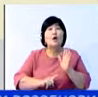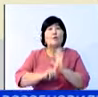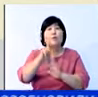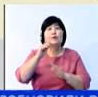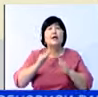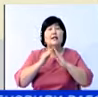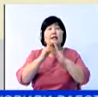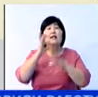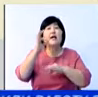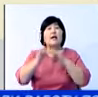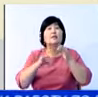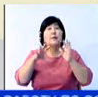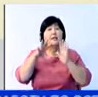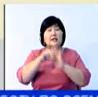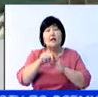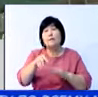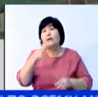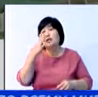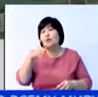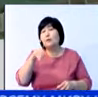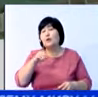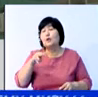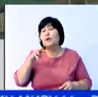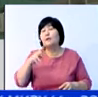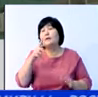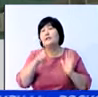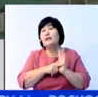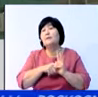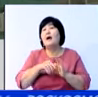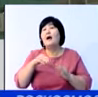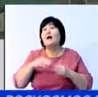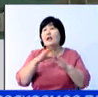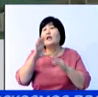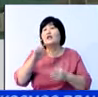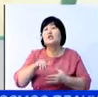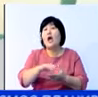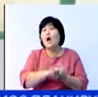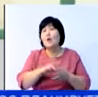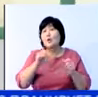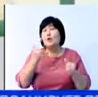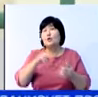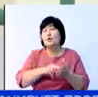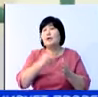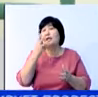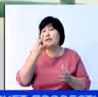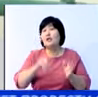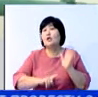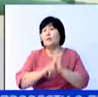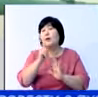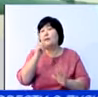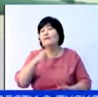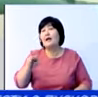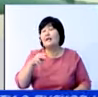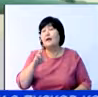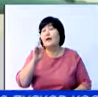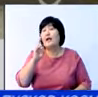ракет космического назначения, в том числе 4 «Протон-М», 7 ракет «Союз». До конца года запланированы еще 3 пуска. 1 декабря